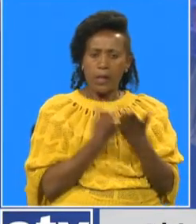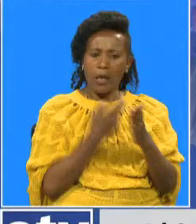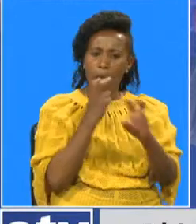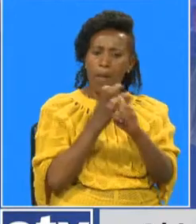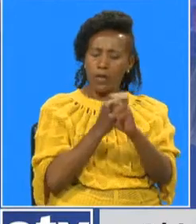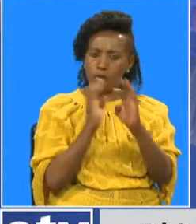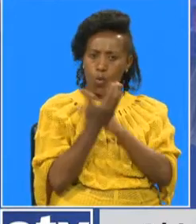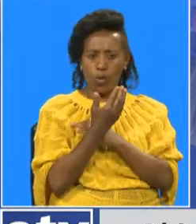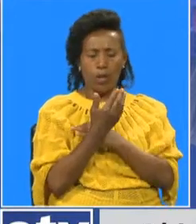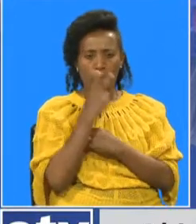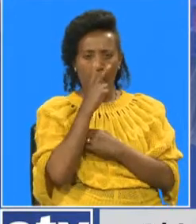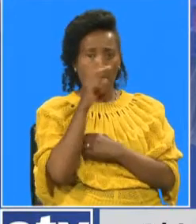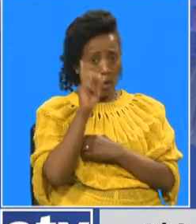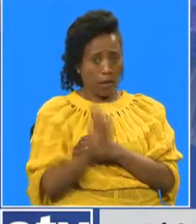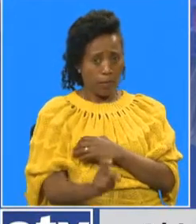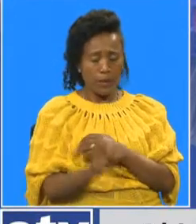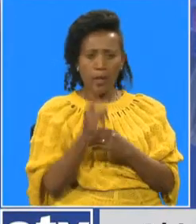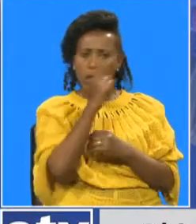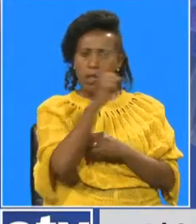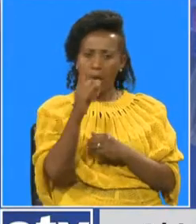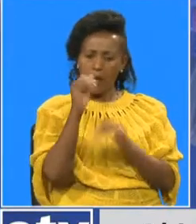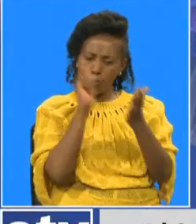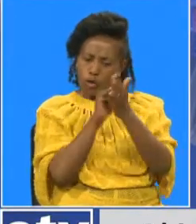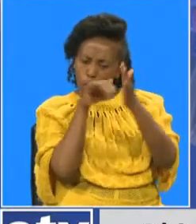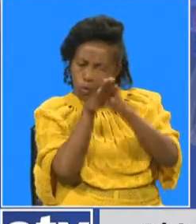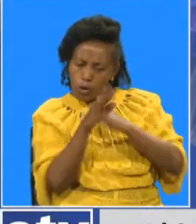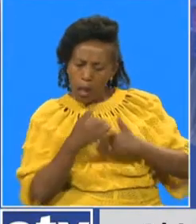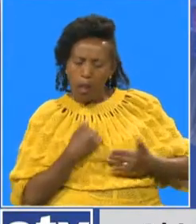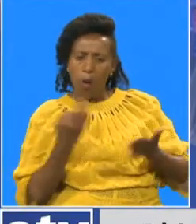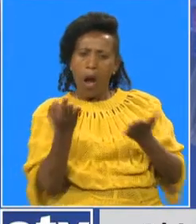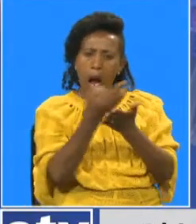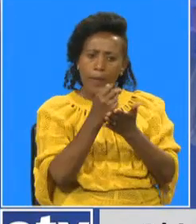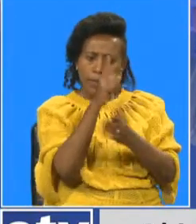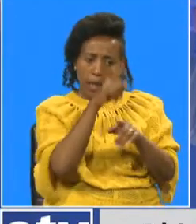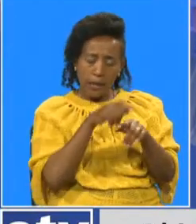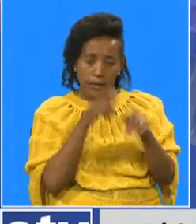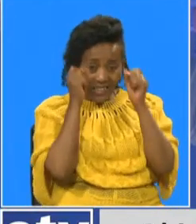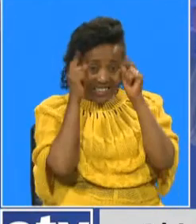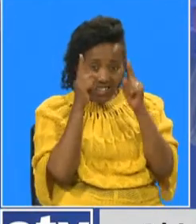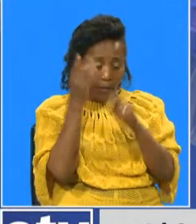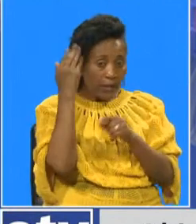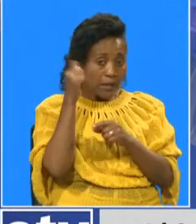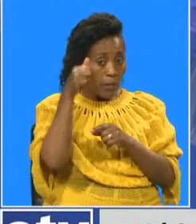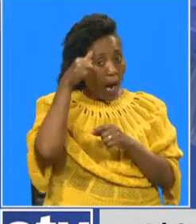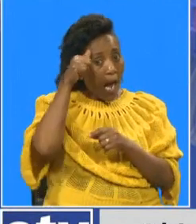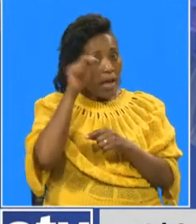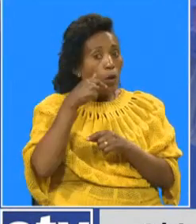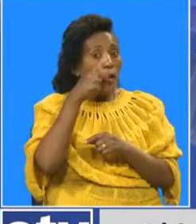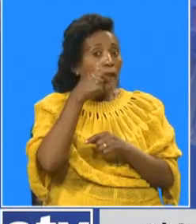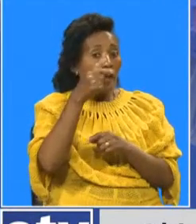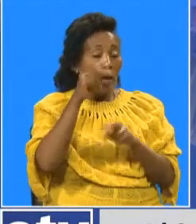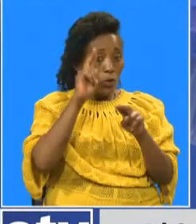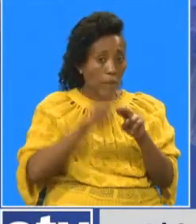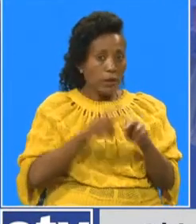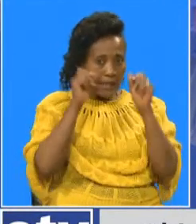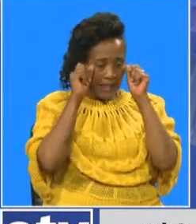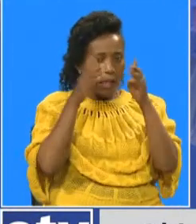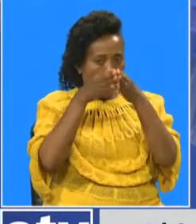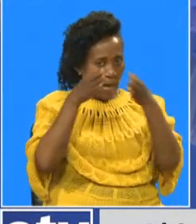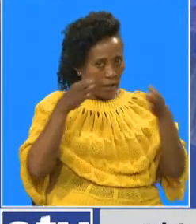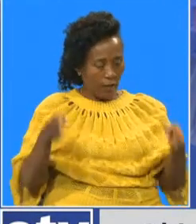እንደሆነ ማወቅ አለብን። ስለዚህ እያንዳንዱ እዛ ውስጥ ያለው አምራች አንድ ግንዛቤ ቅድም አታዩ ያለው እንዳስቀመጠው ግንዛቤ